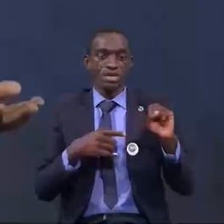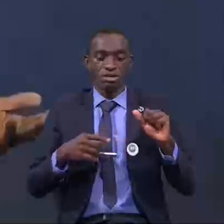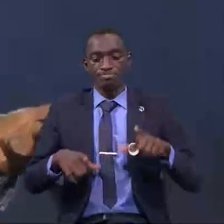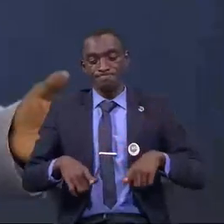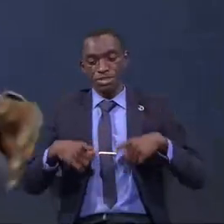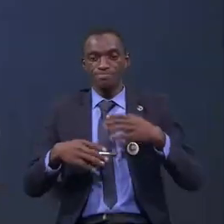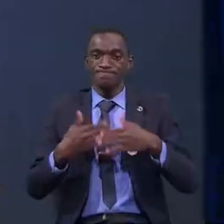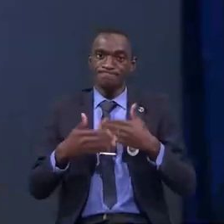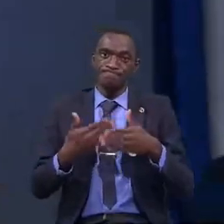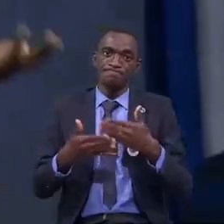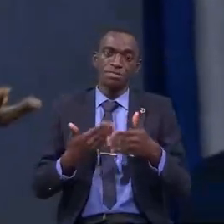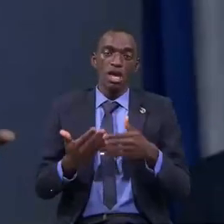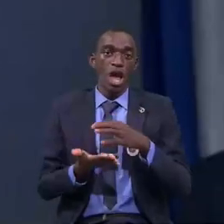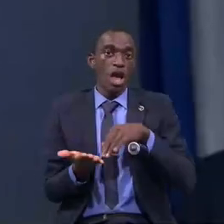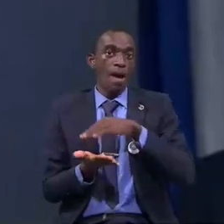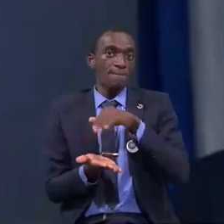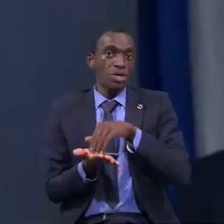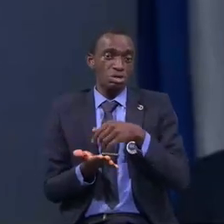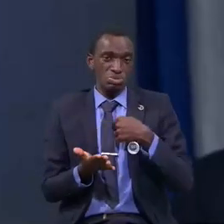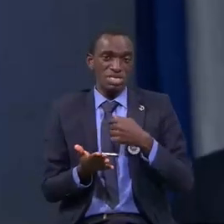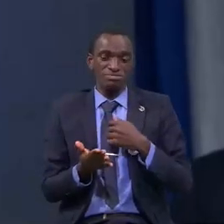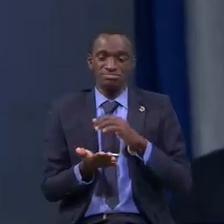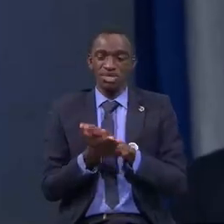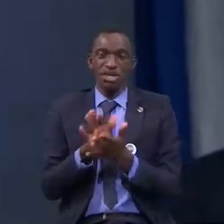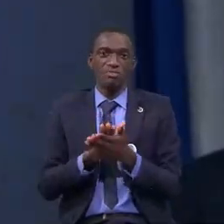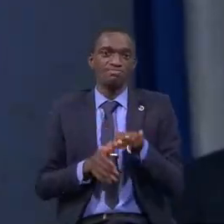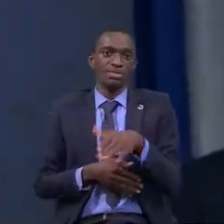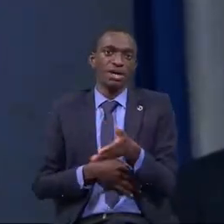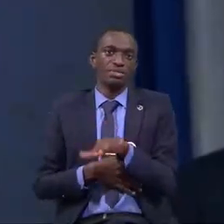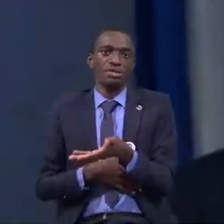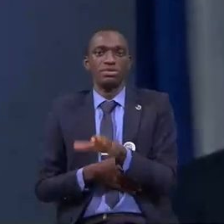Comme j'habite au milieu d'eux, je suis devenu comme un caméléon.